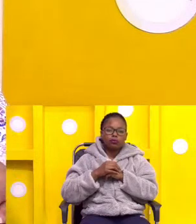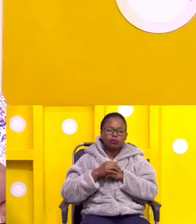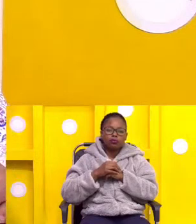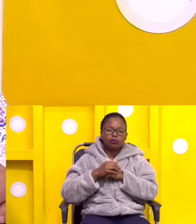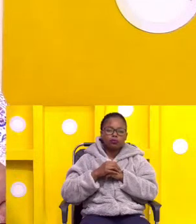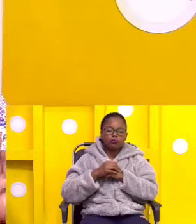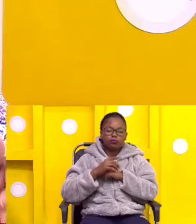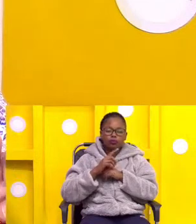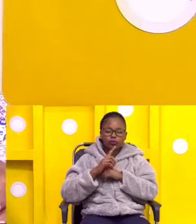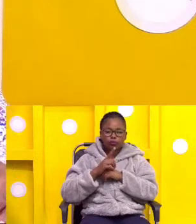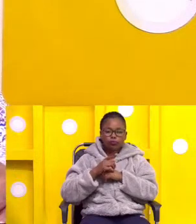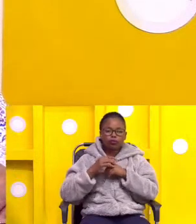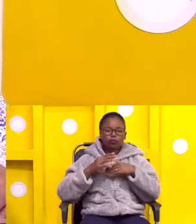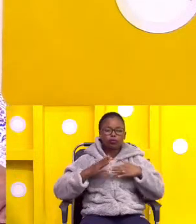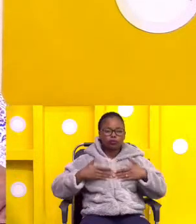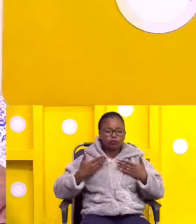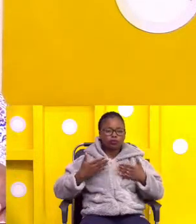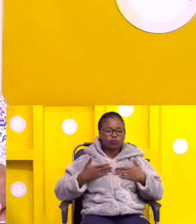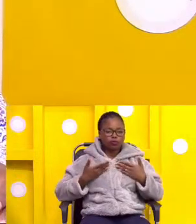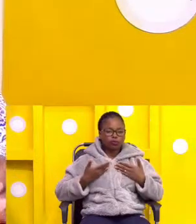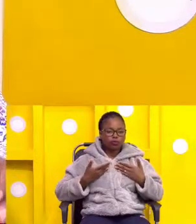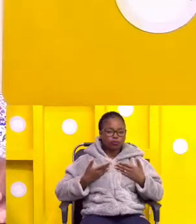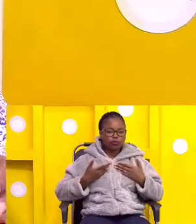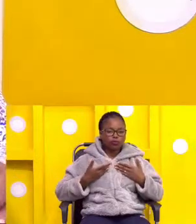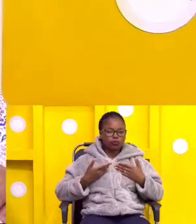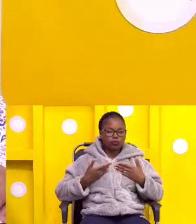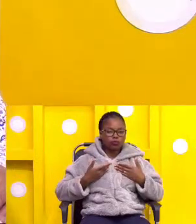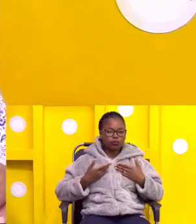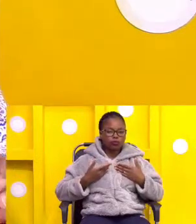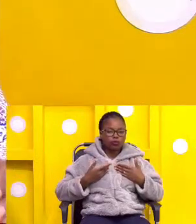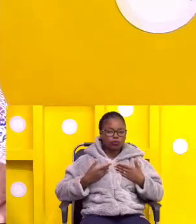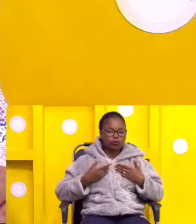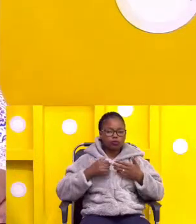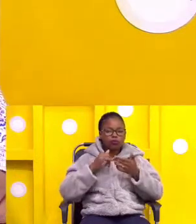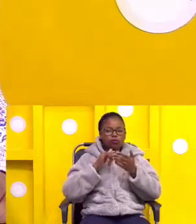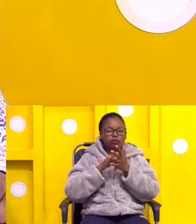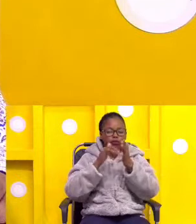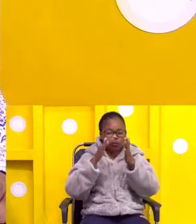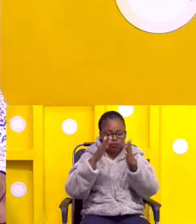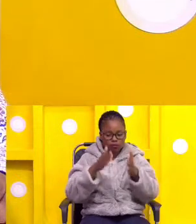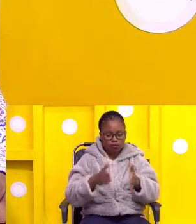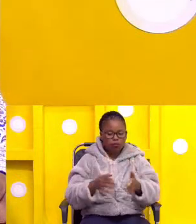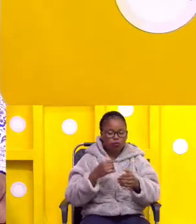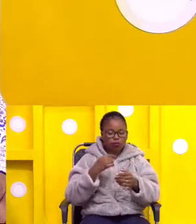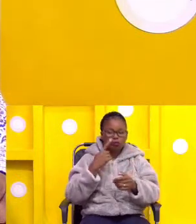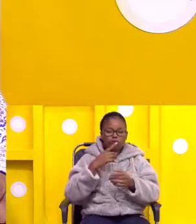Gukena ni aria ni mundu uria wihokaga Jehova.